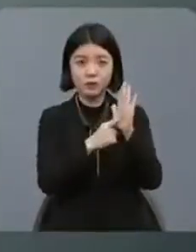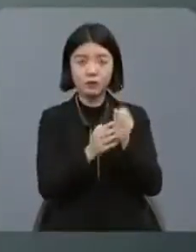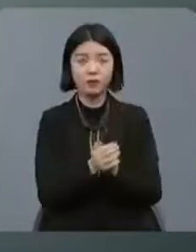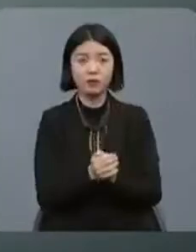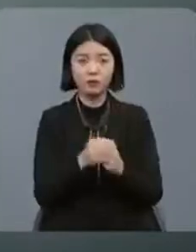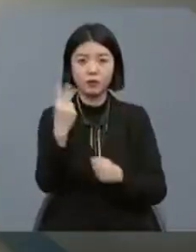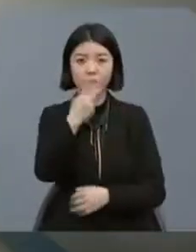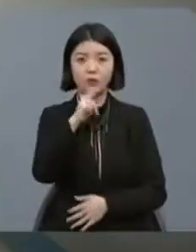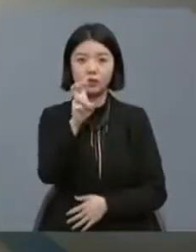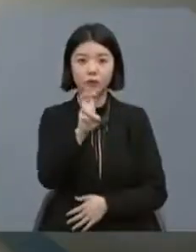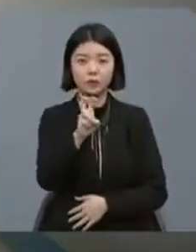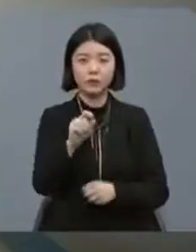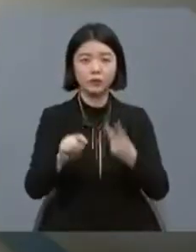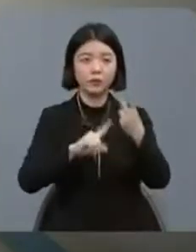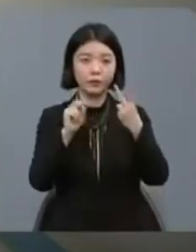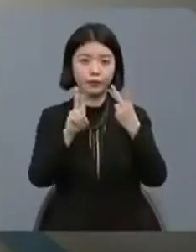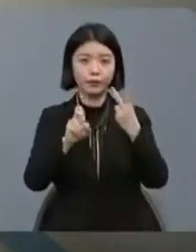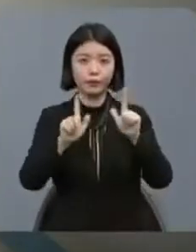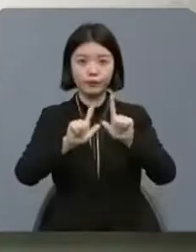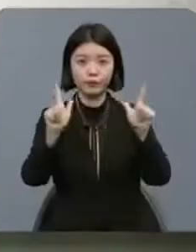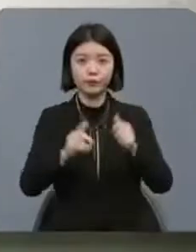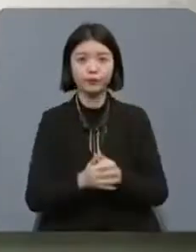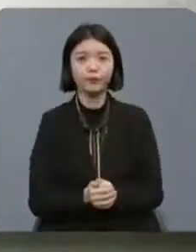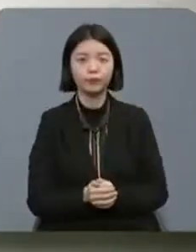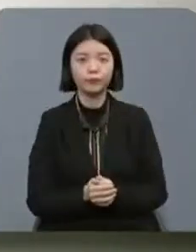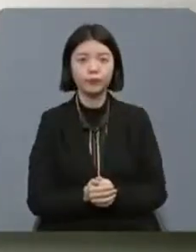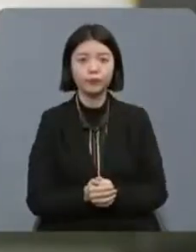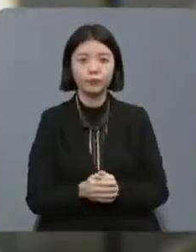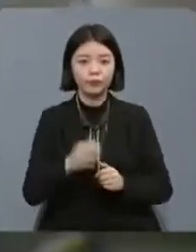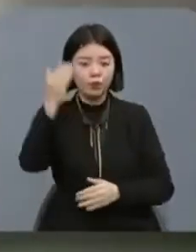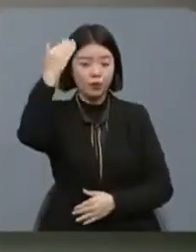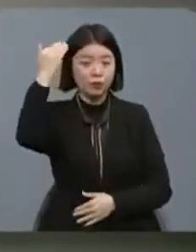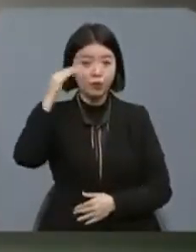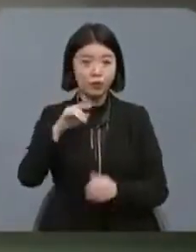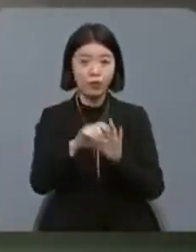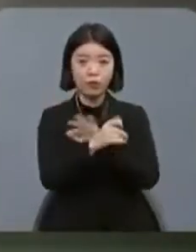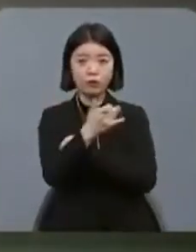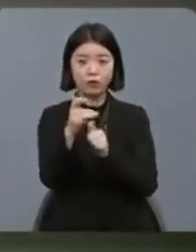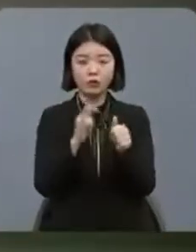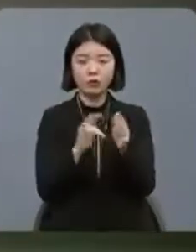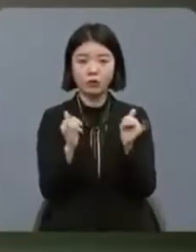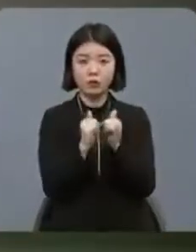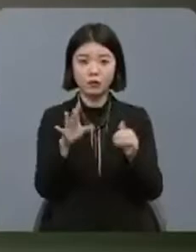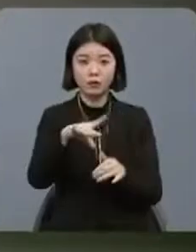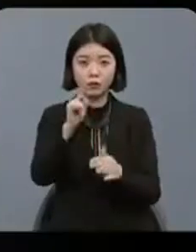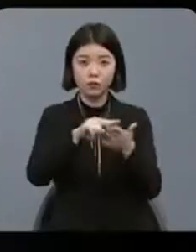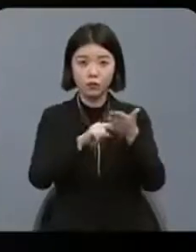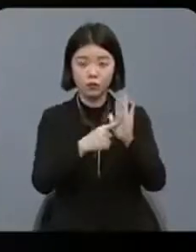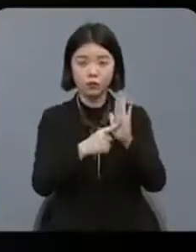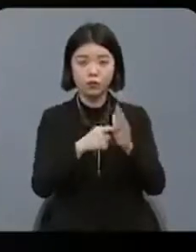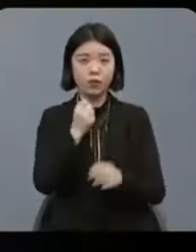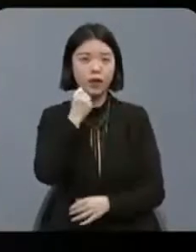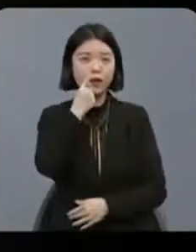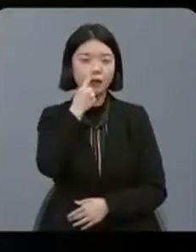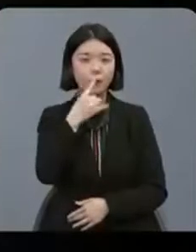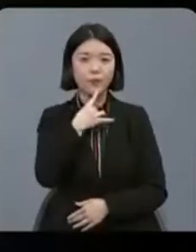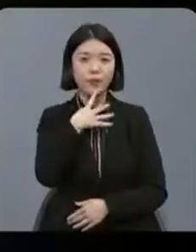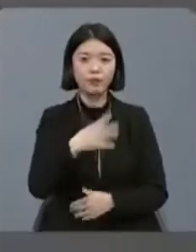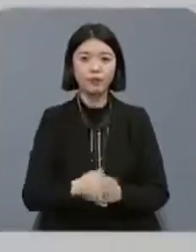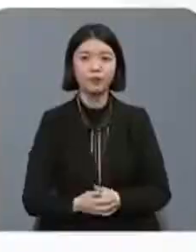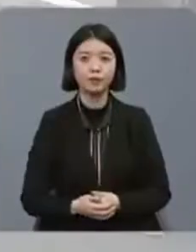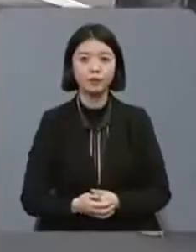것은 2020년 2월 21일. 국내에서 코로나19 확진자가 발생한 지 한 달여